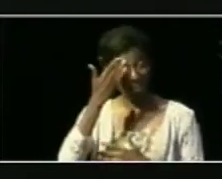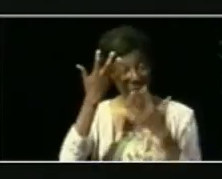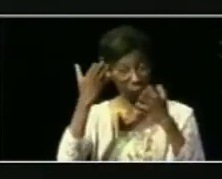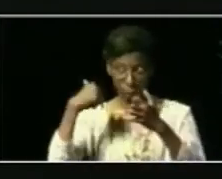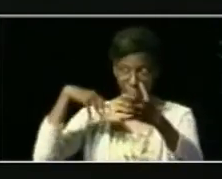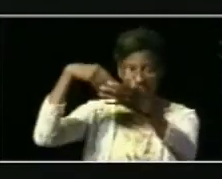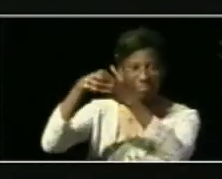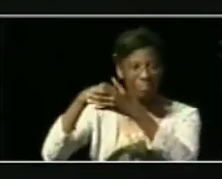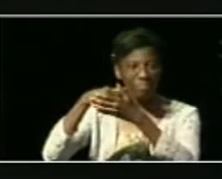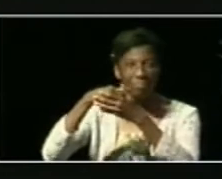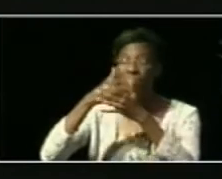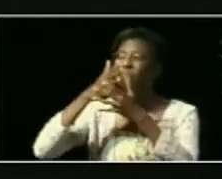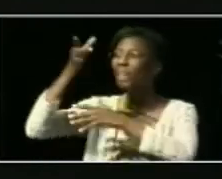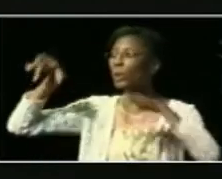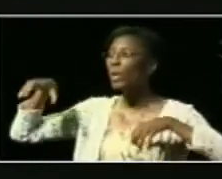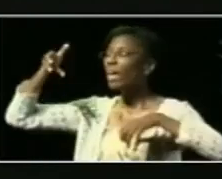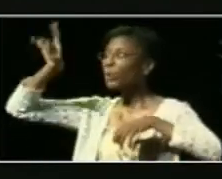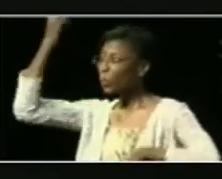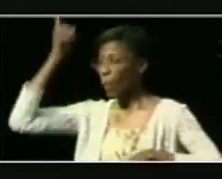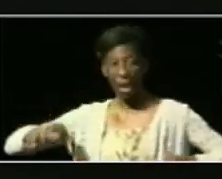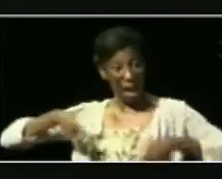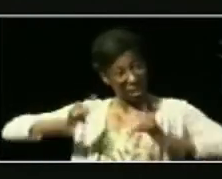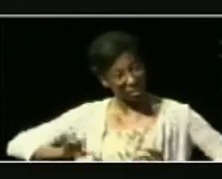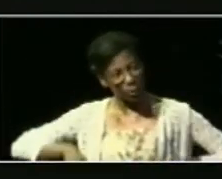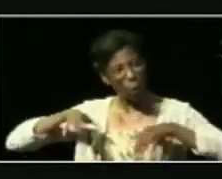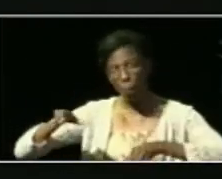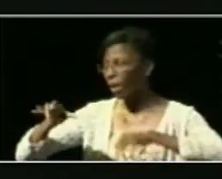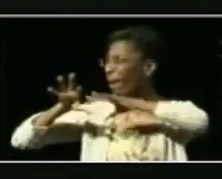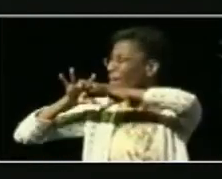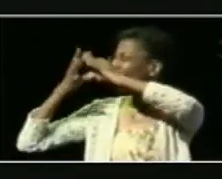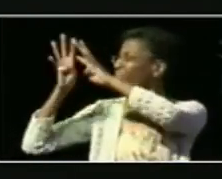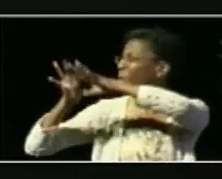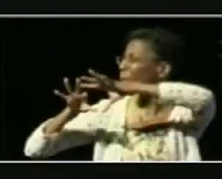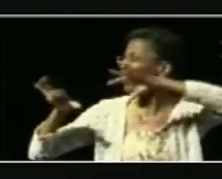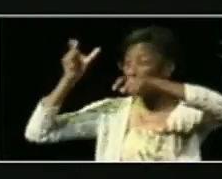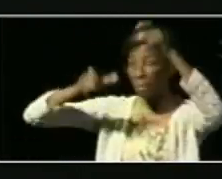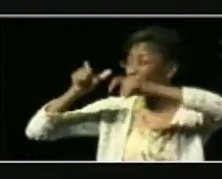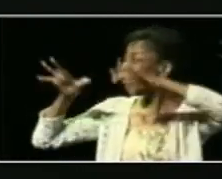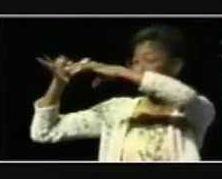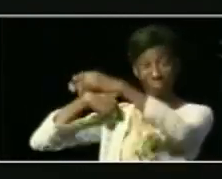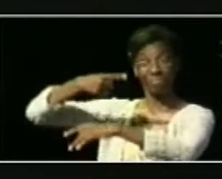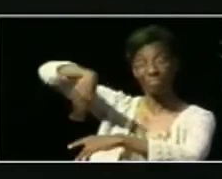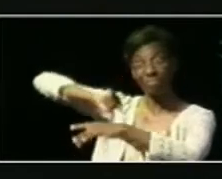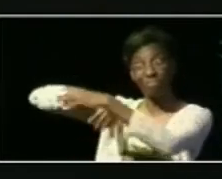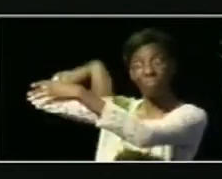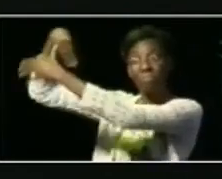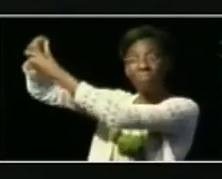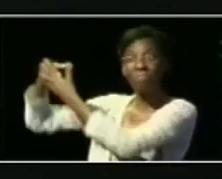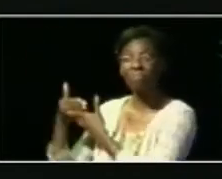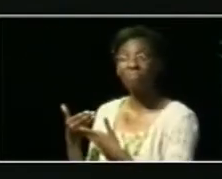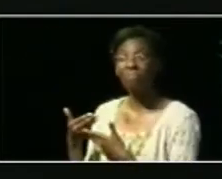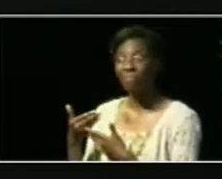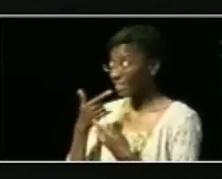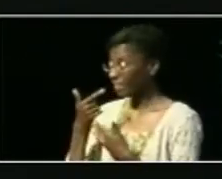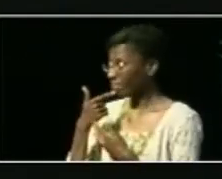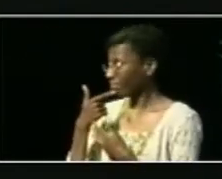cette grande foule qui va entourer le trône de Dieu. And be able to be with Jesus forever. Et avoir cette possibilité d'être avec